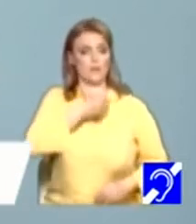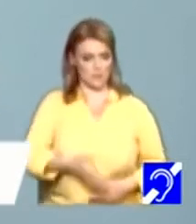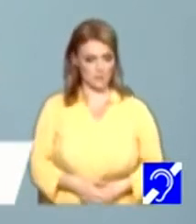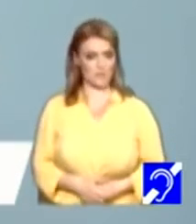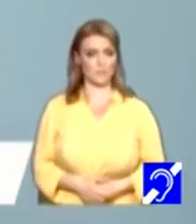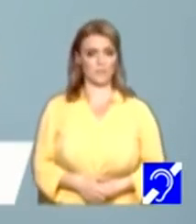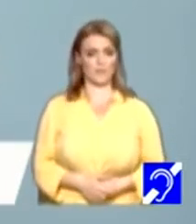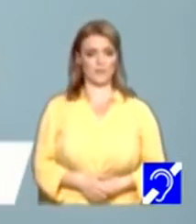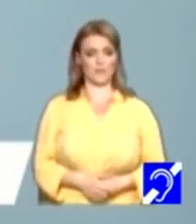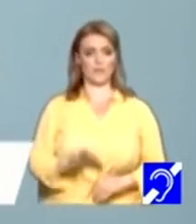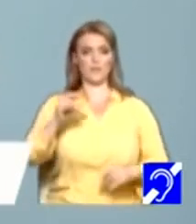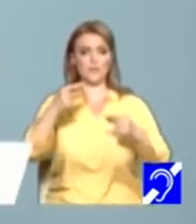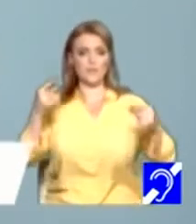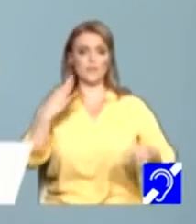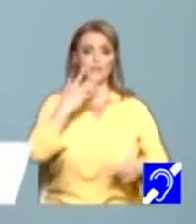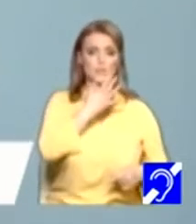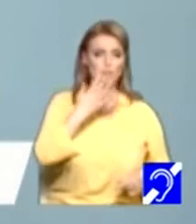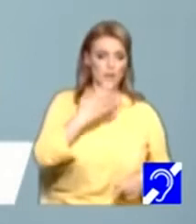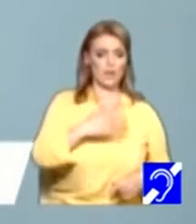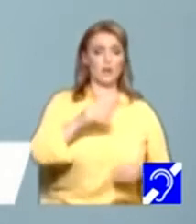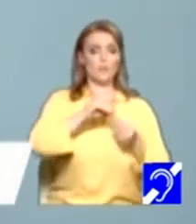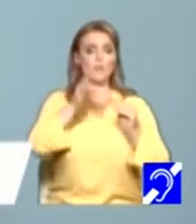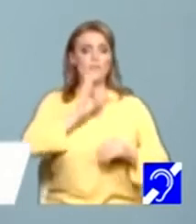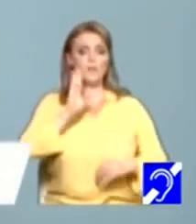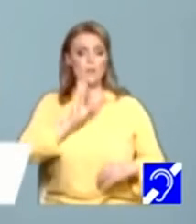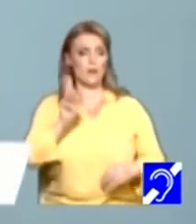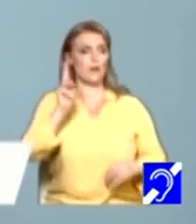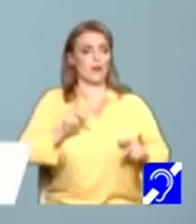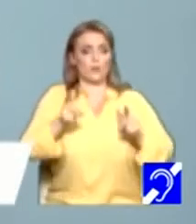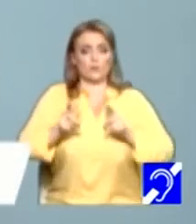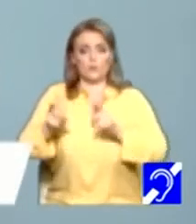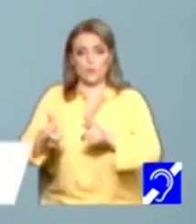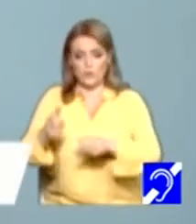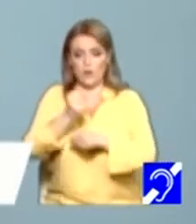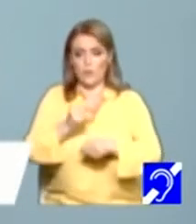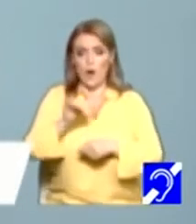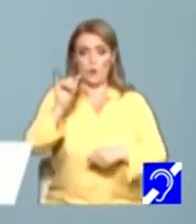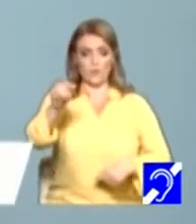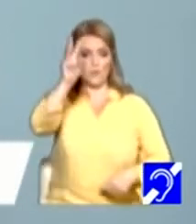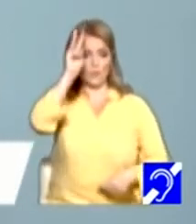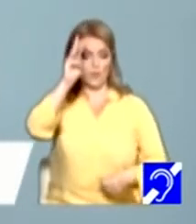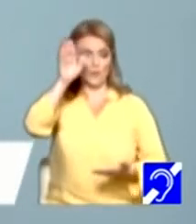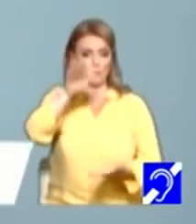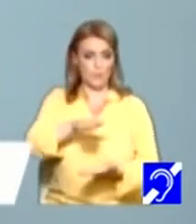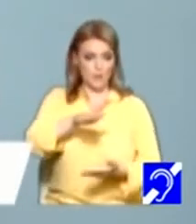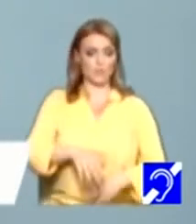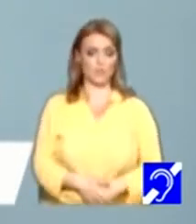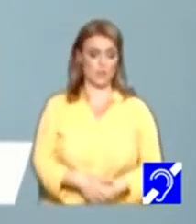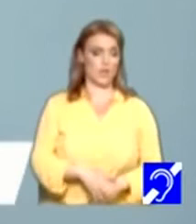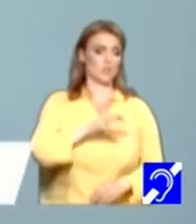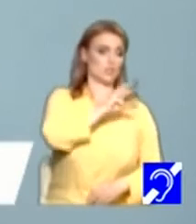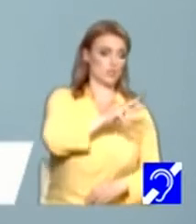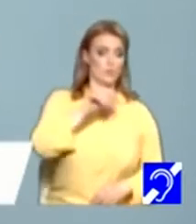problemele femeilor care sunt angajate, de exemplu, și primesc un salariu mai mic chiar în aceeași poziție decât